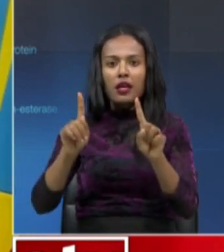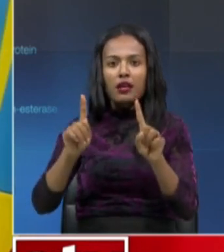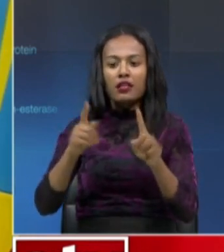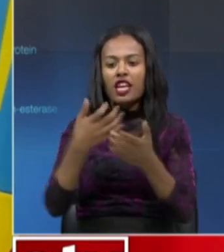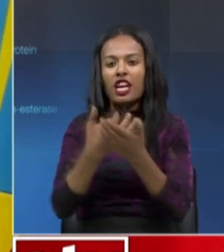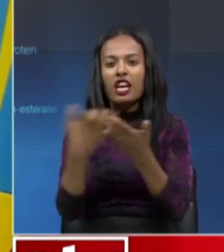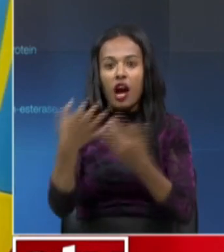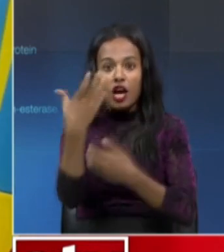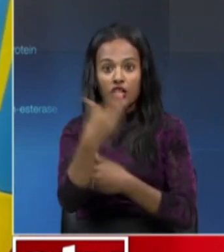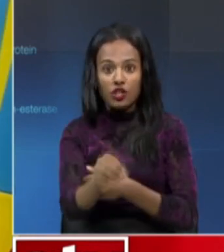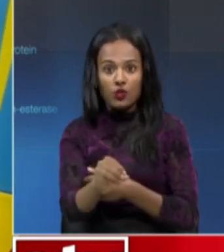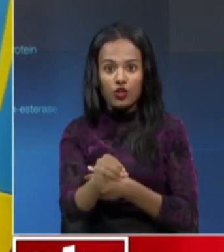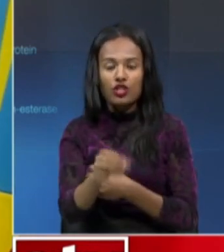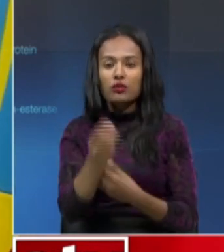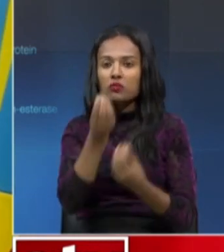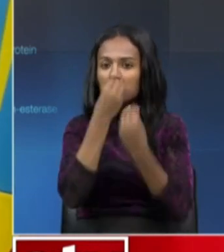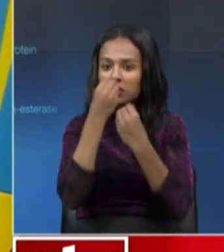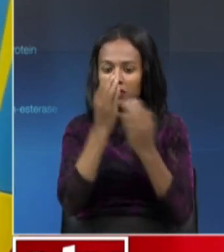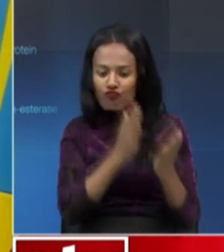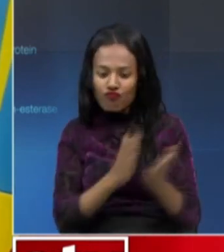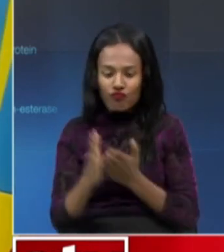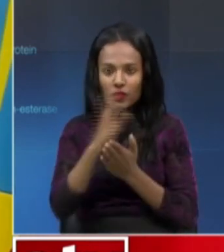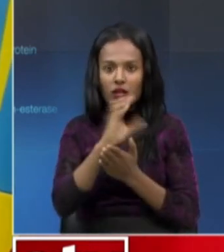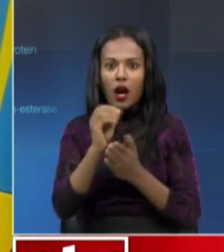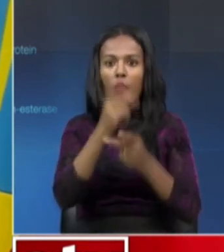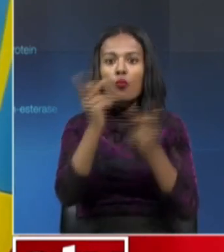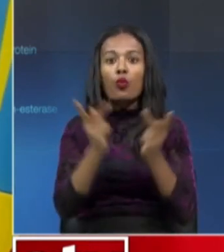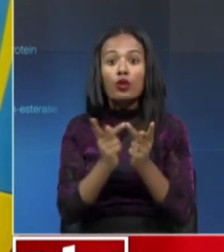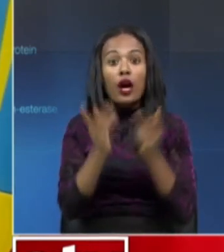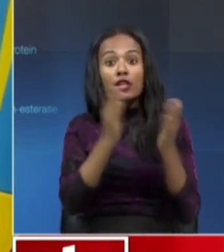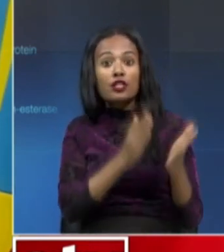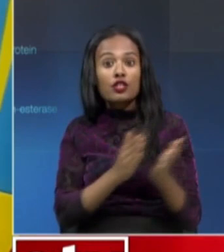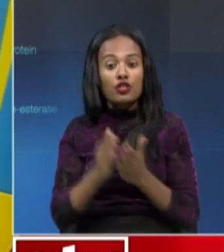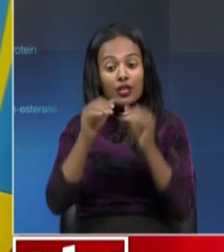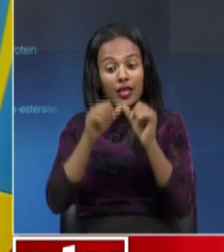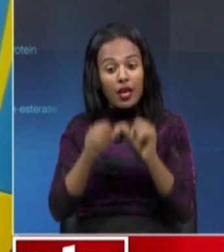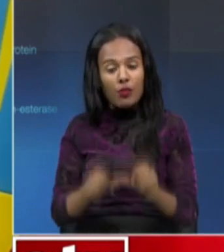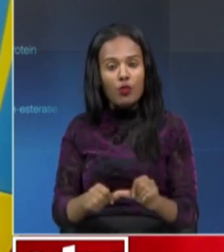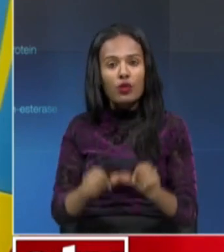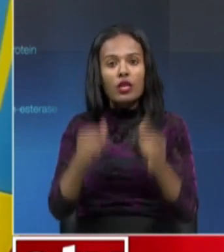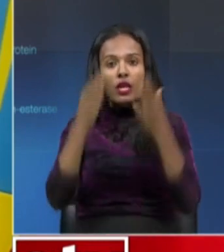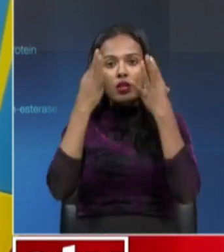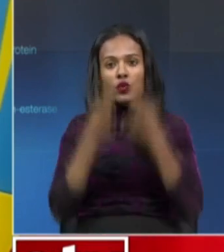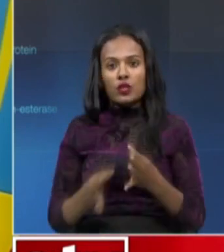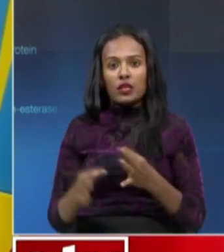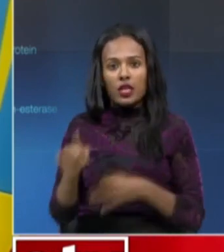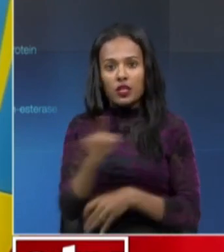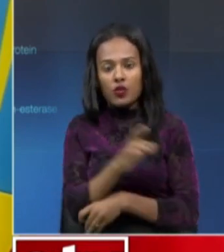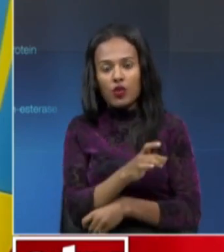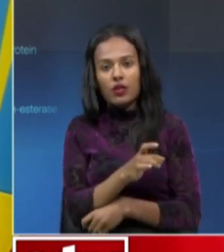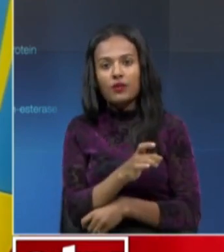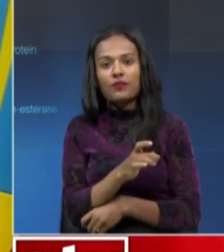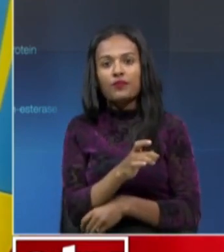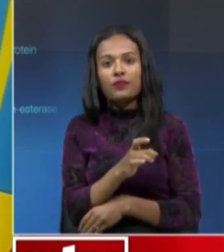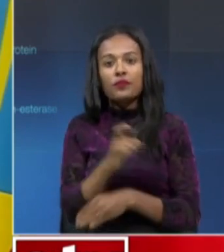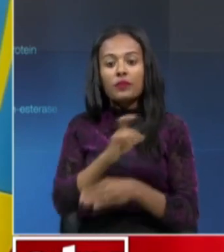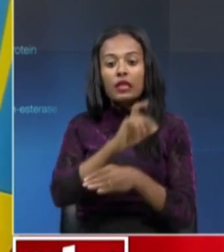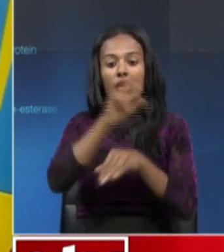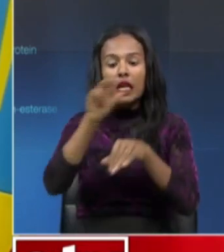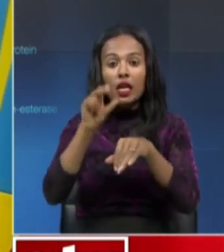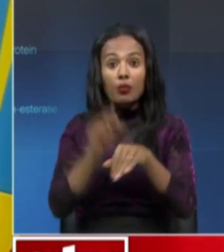ግዢዎች ምግብ ዝግጅትና የቦታ ዝግጅት የሚውል የተወሰነ ሲሆን